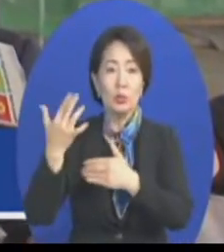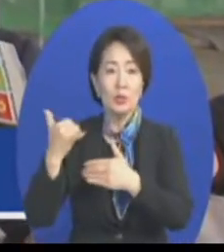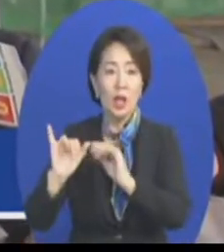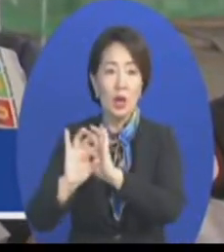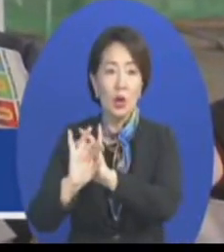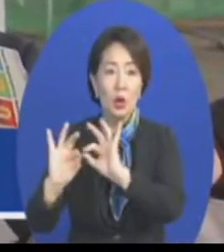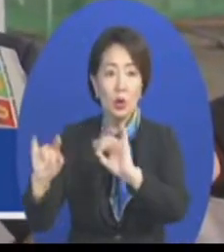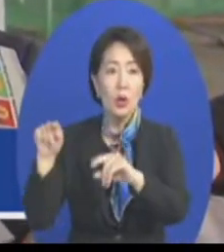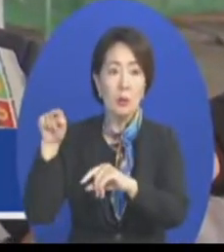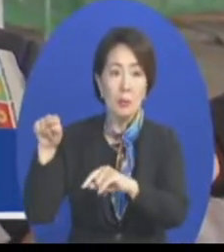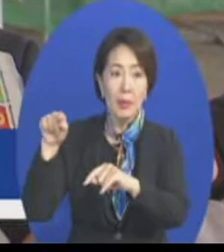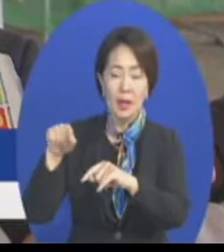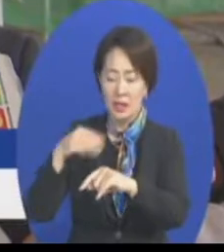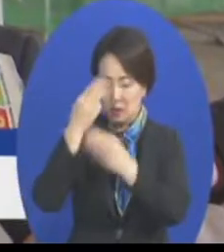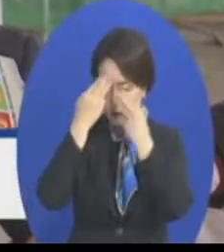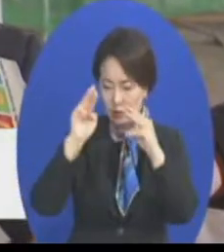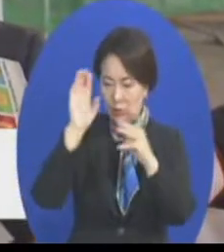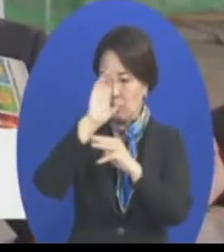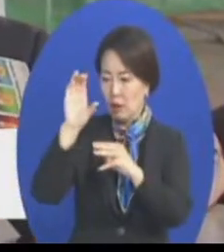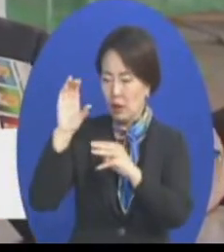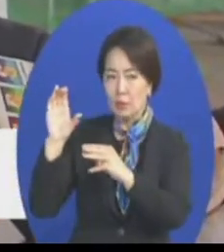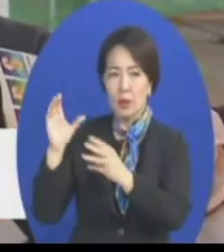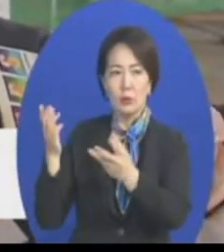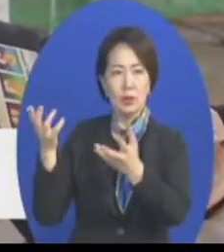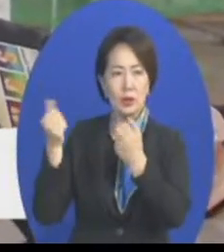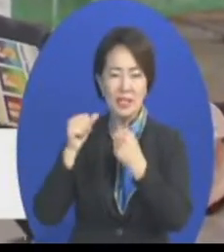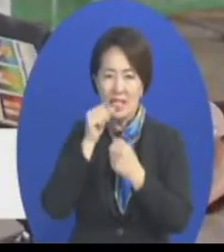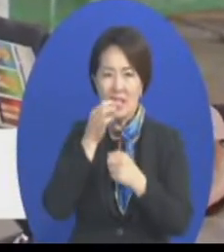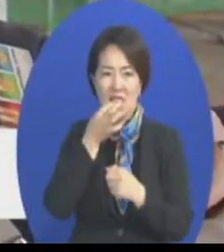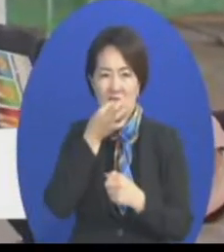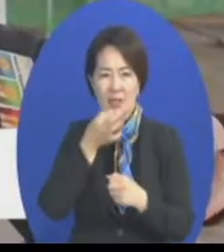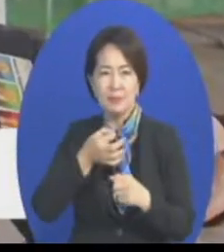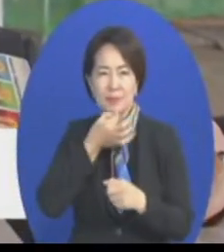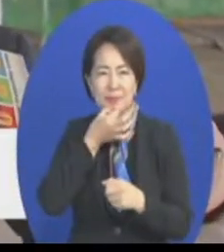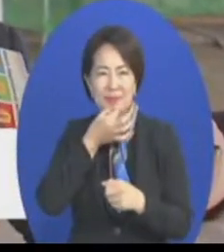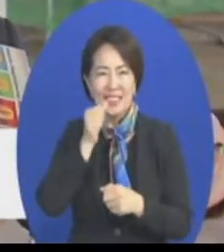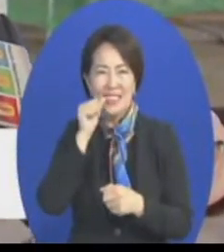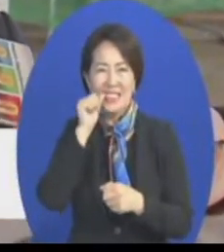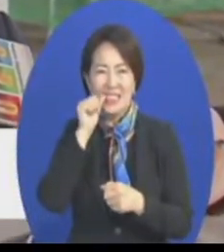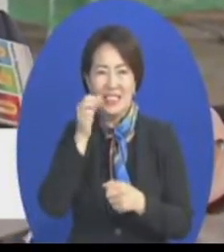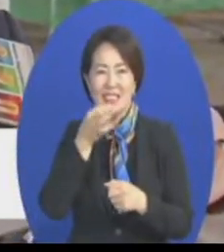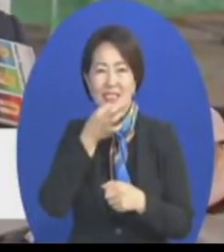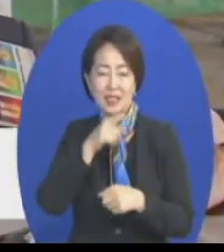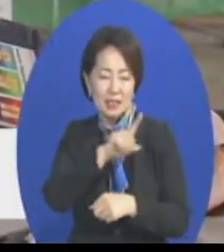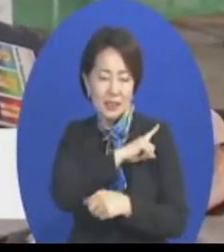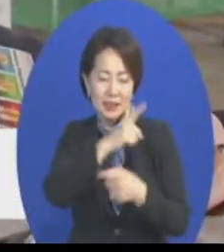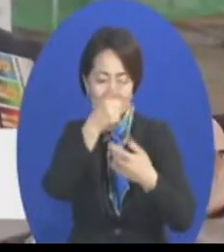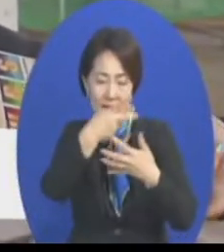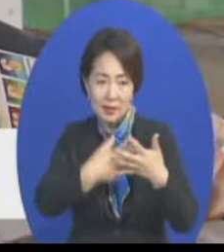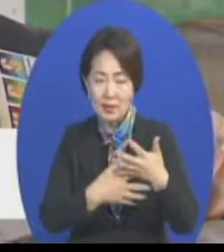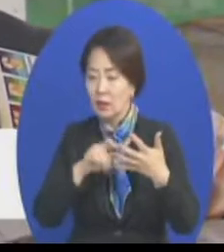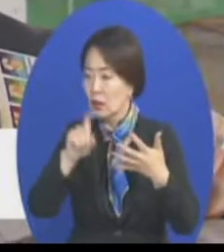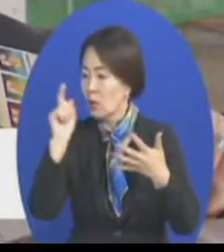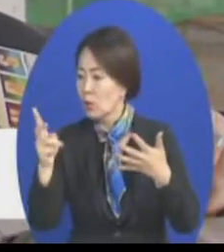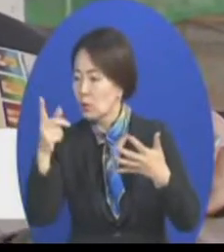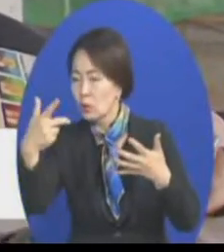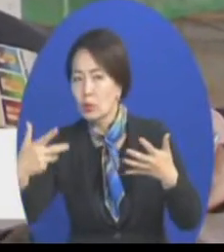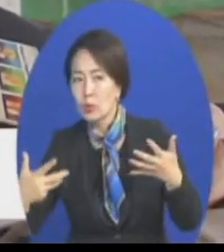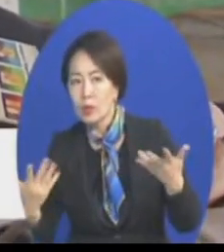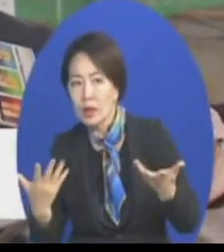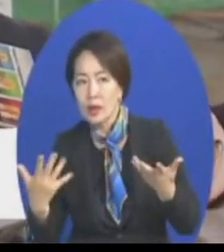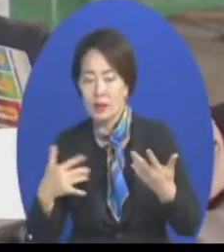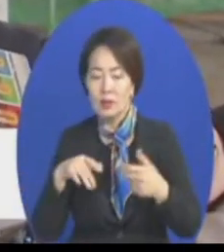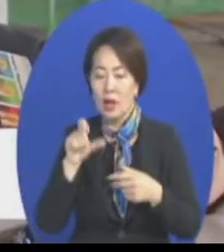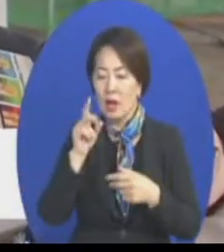үдэлгийг манай шинжлэх ухааны байгууллагууд аль нь нэн тэргүүнийх вэ гэдэг эрмблэх аль нь одоо бас өмнө ирсэн зүйлүүдэд бас